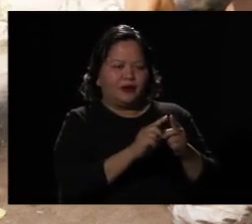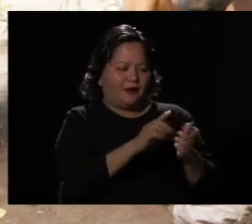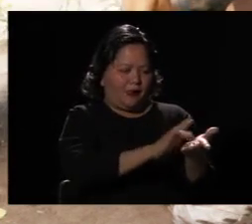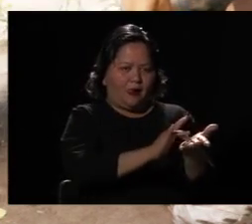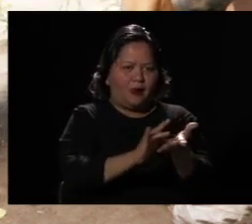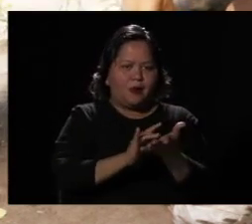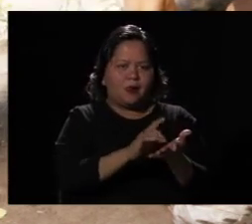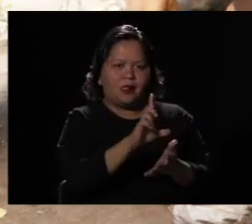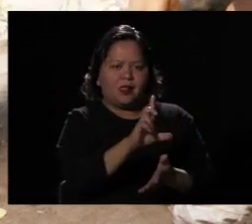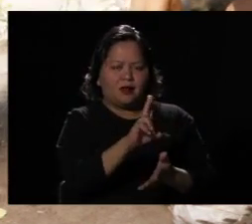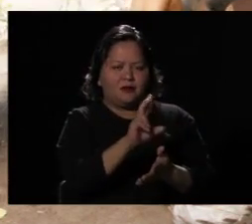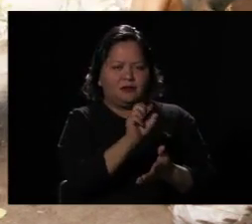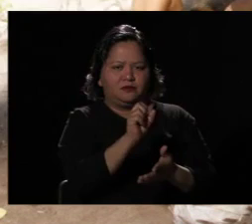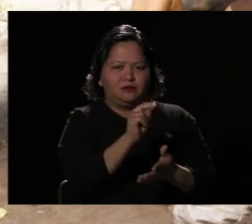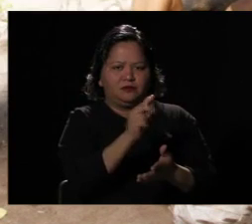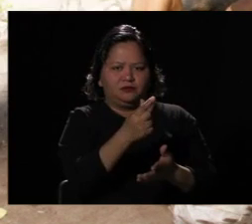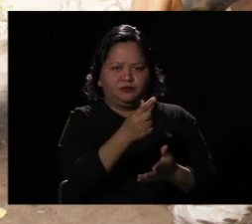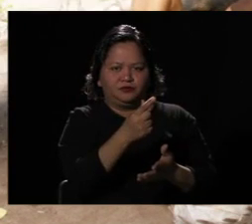Lusong.